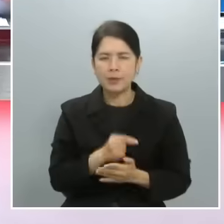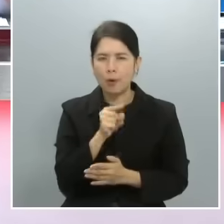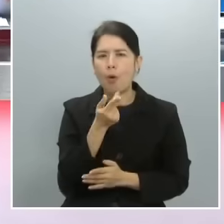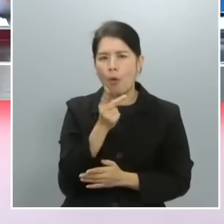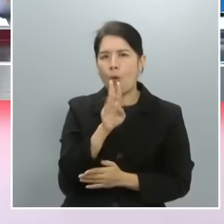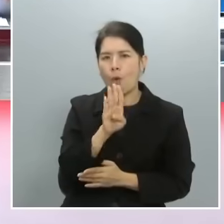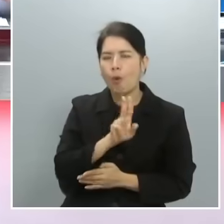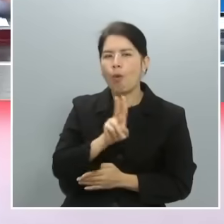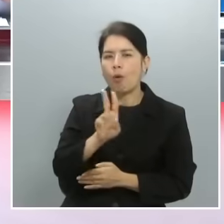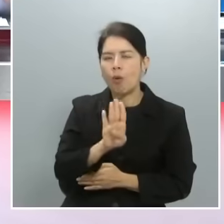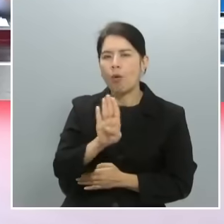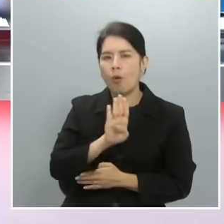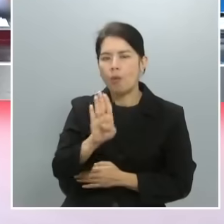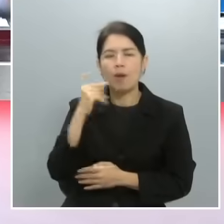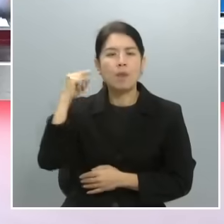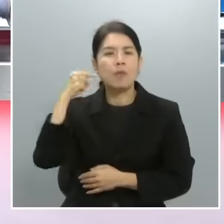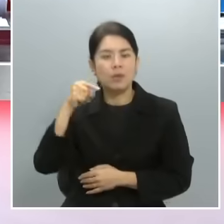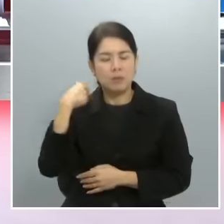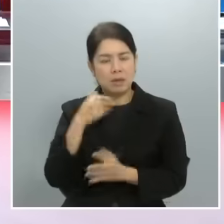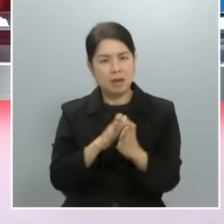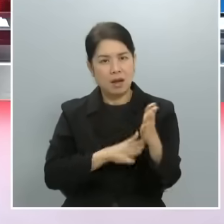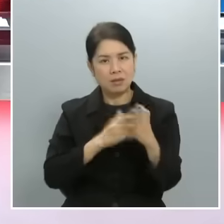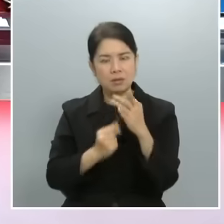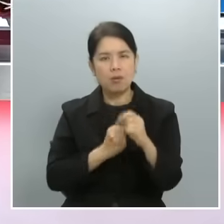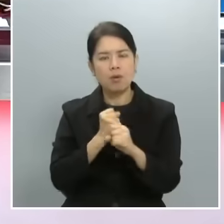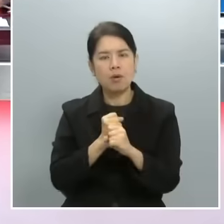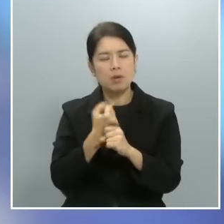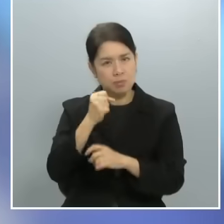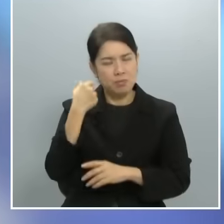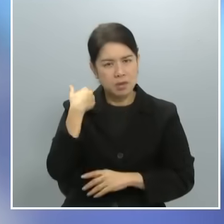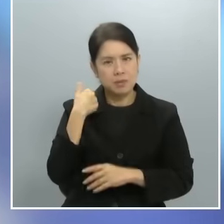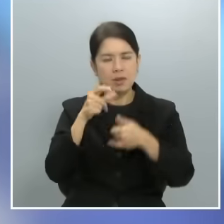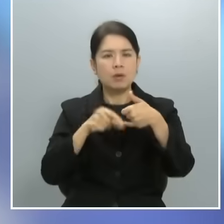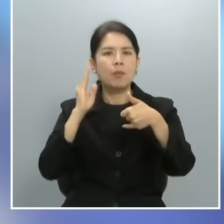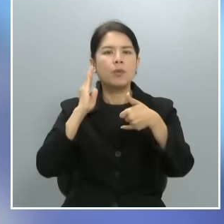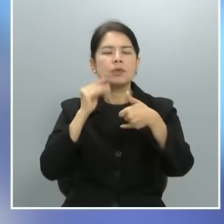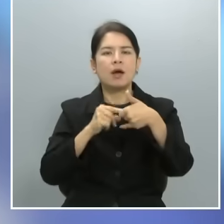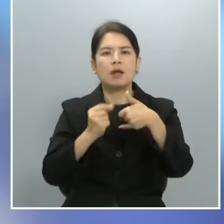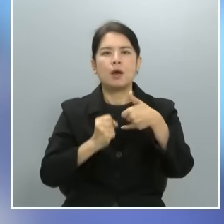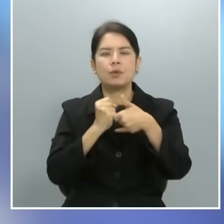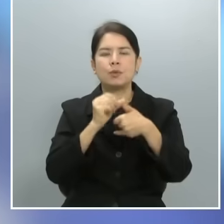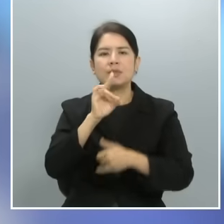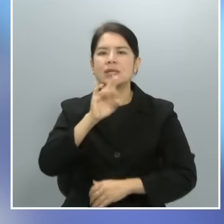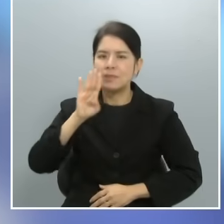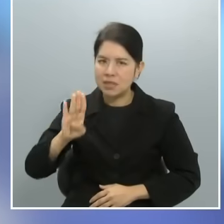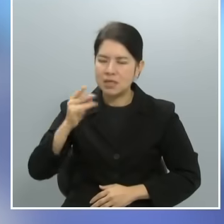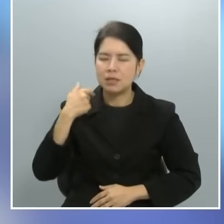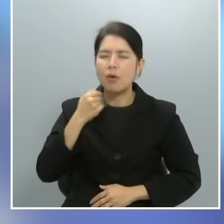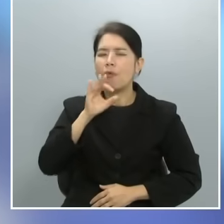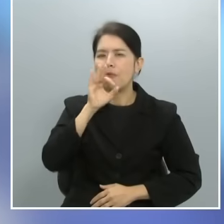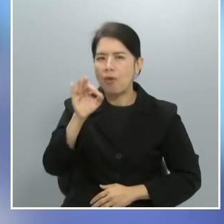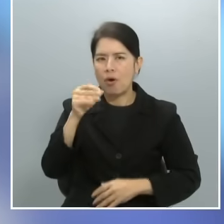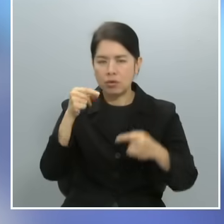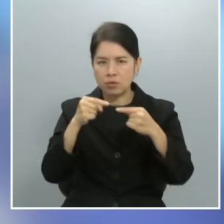เอาเงินไปหมดเลยโอ้โหเรื่องนี้มันเกิดอะไรขึ้นนะครับผู้ชายคนหนึ่งผู้ชมครับวัย74ปีนะครับมาร้องเรียนที่เพจของโหนกระแสครับบอกว่า